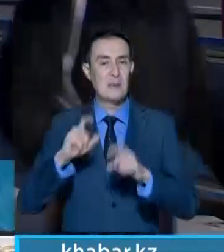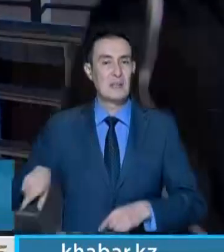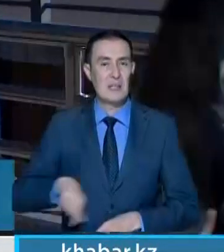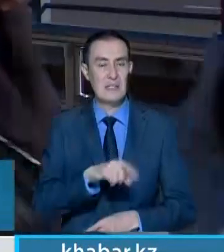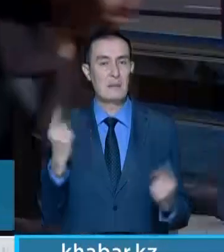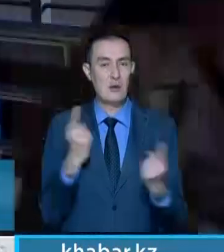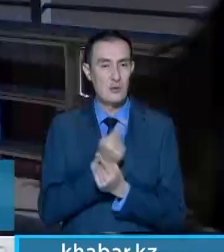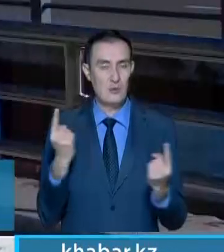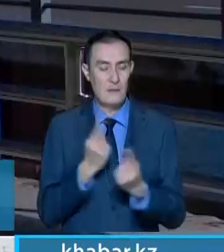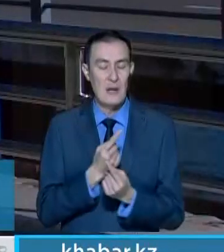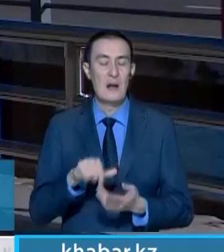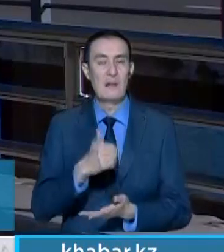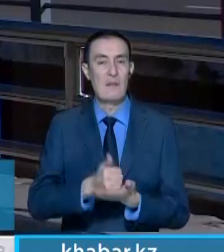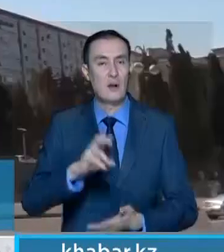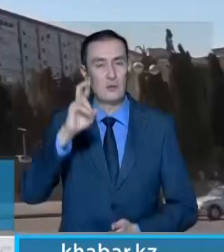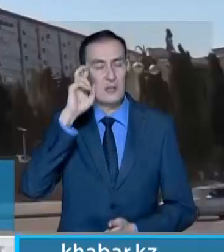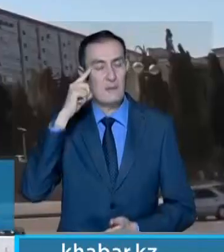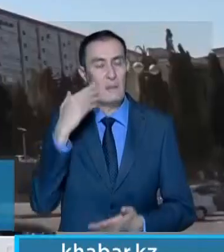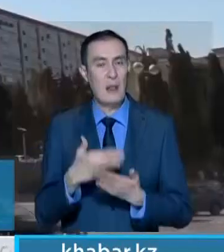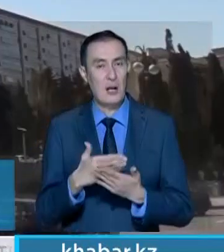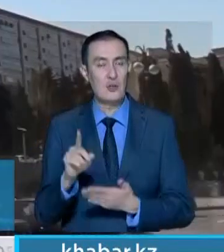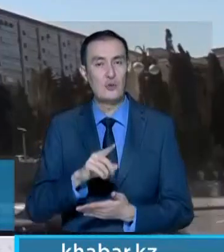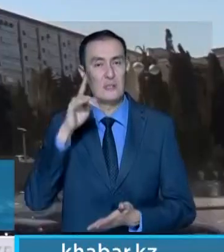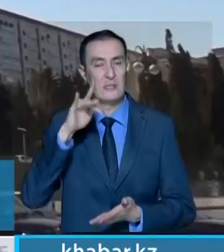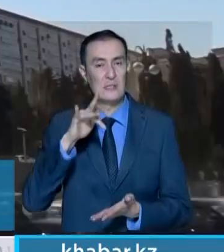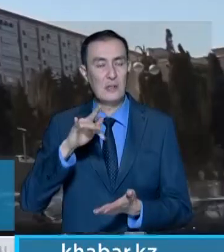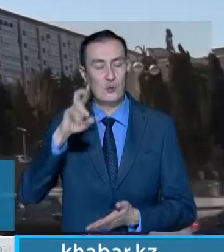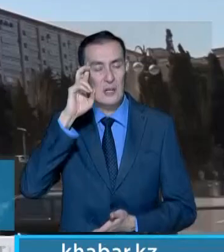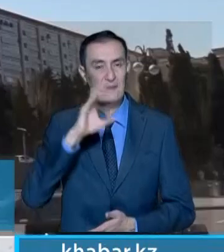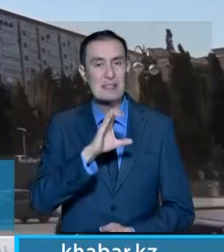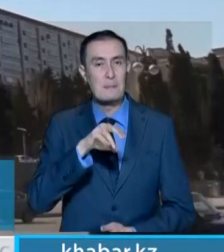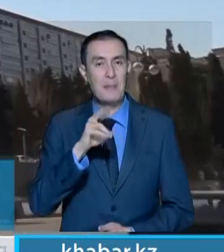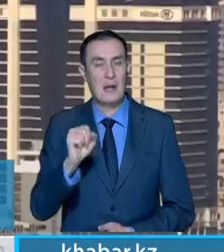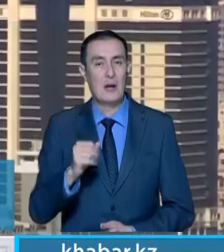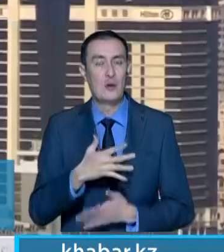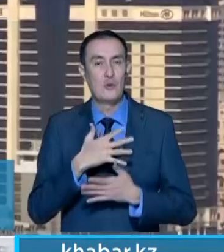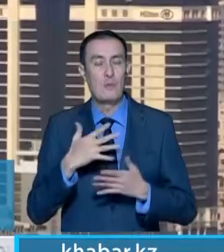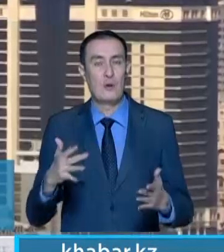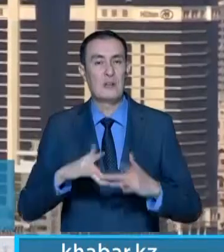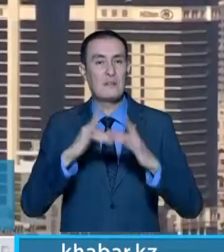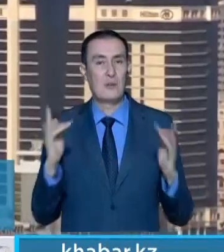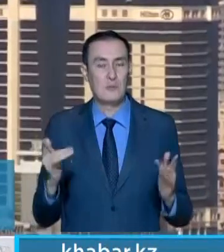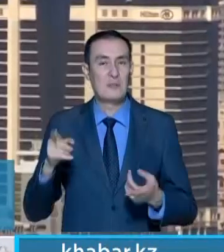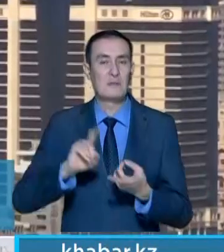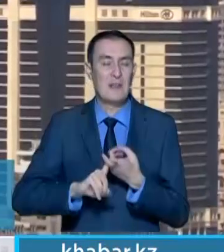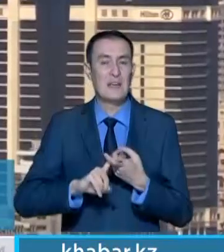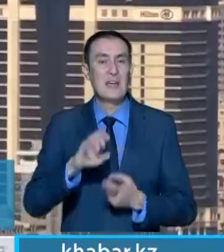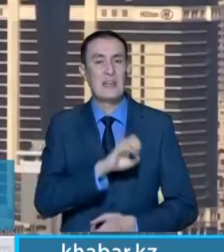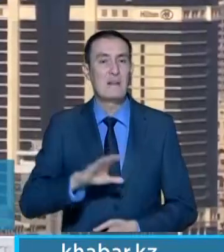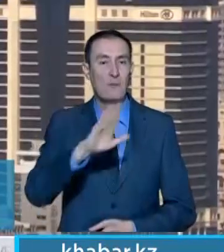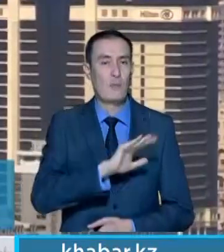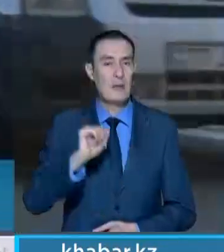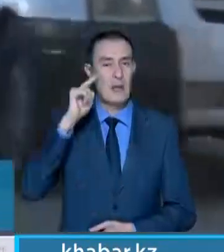транспортно-транзитных маршрутов. Глава государства полагает, что страны СПЕКа стали континентальным мостом между Европой и